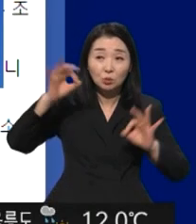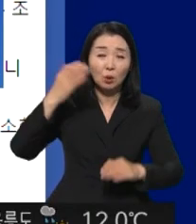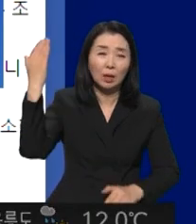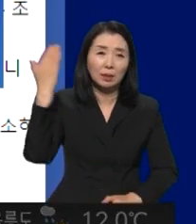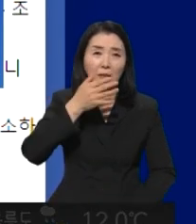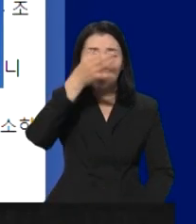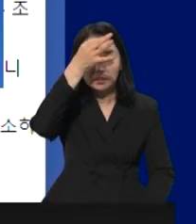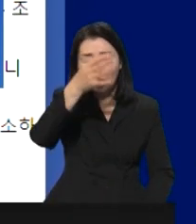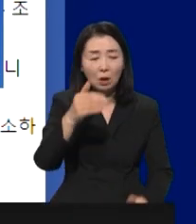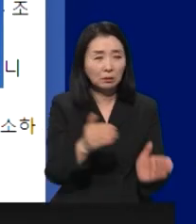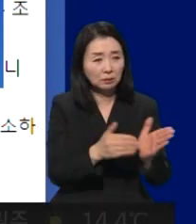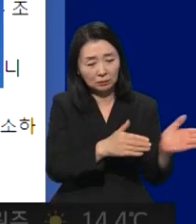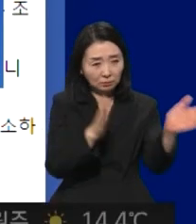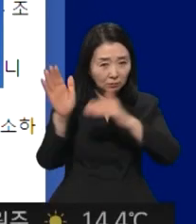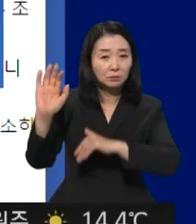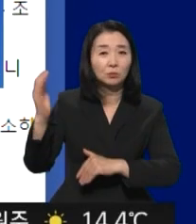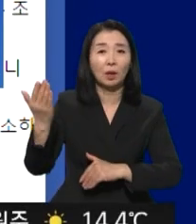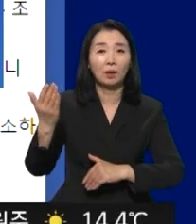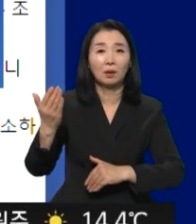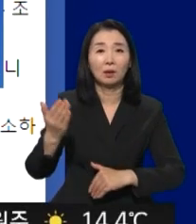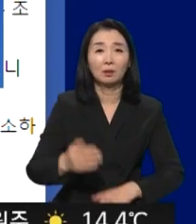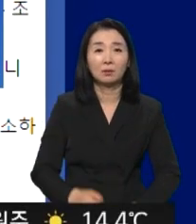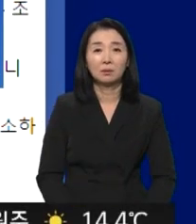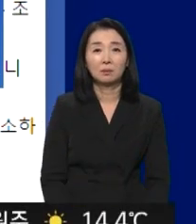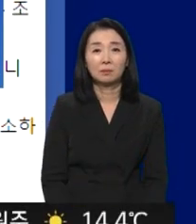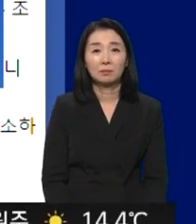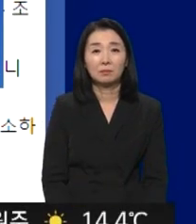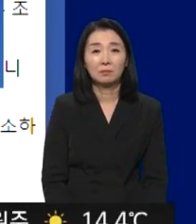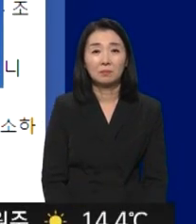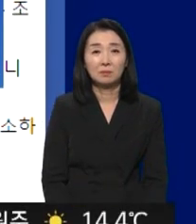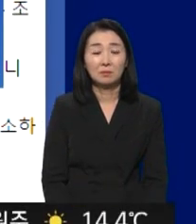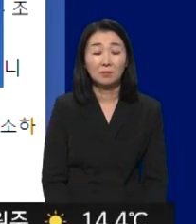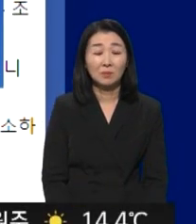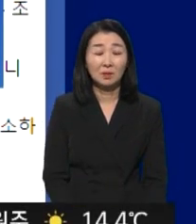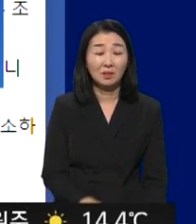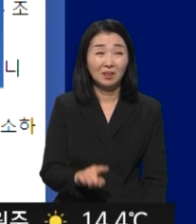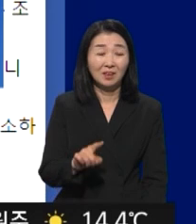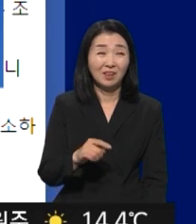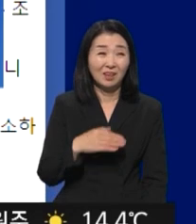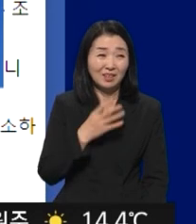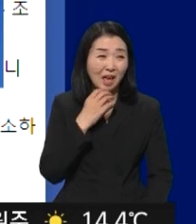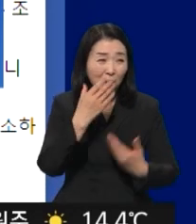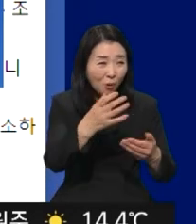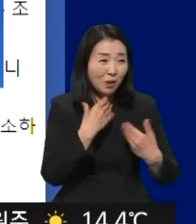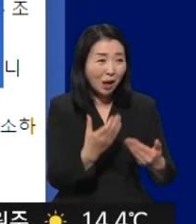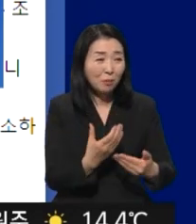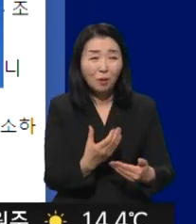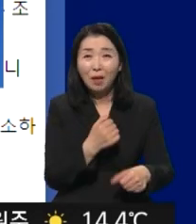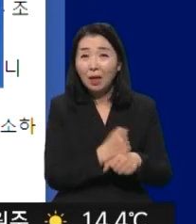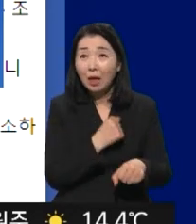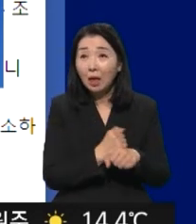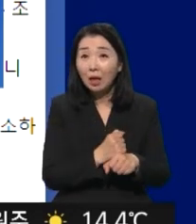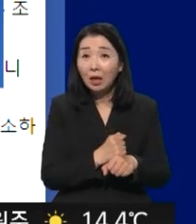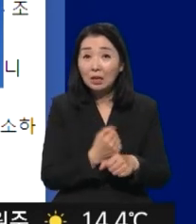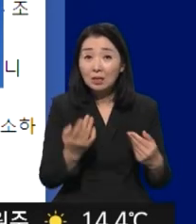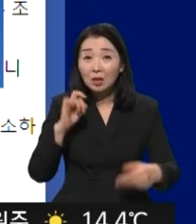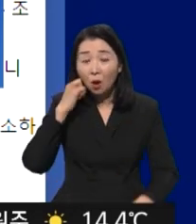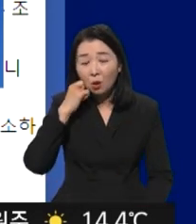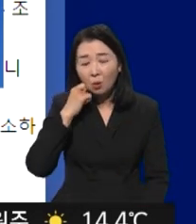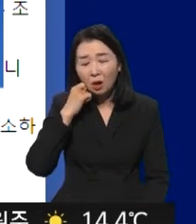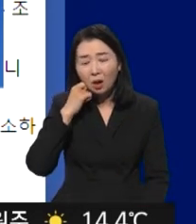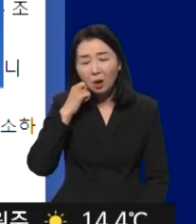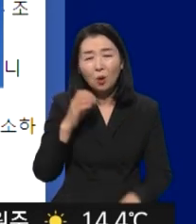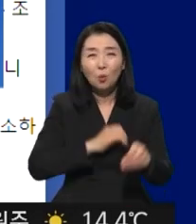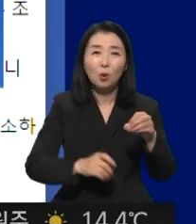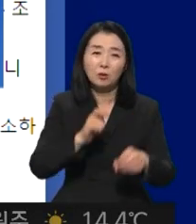깨끗하게 사과하고 지나가면 됐을 일입니다. 100번 양보해서 그게 그렇게 어려운 일이라면 침묵하는 편이